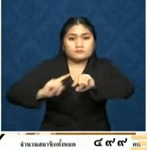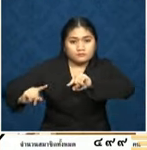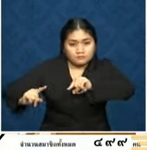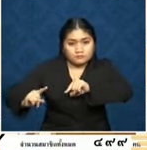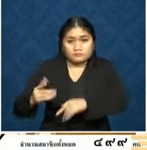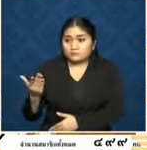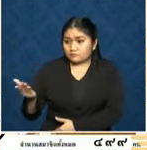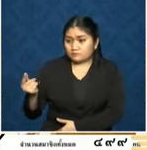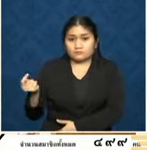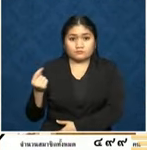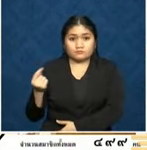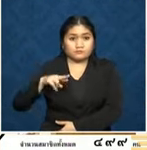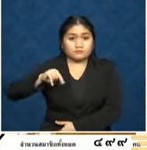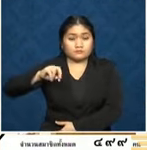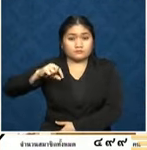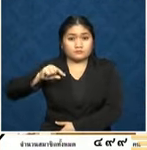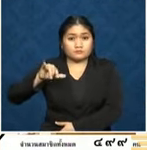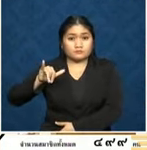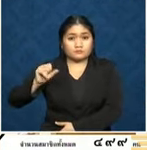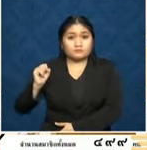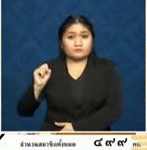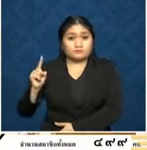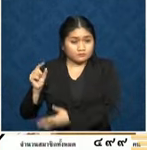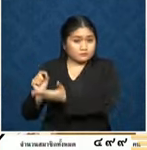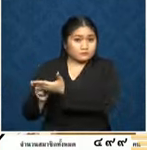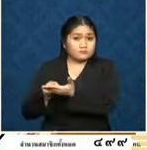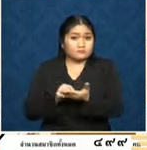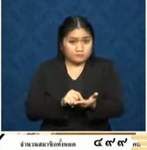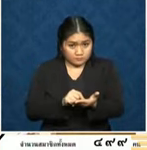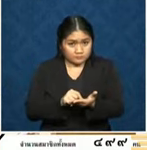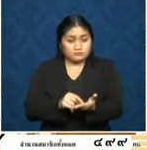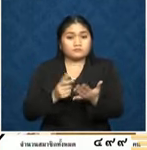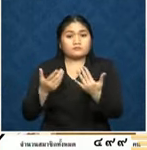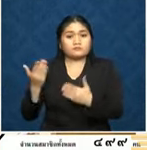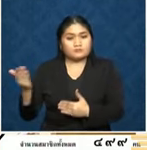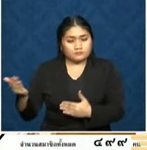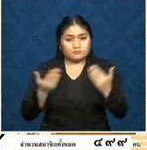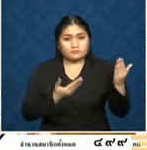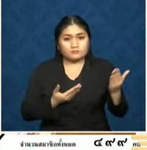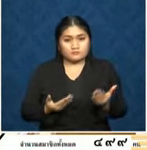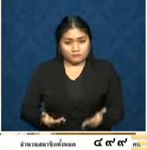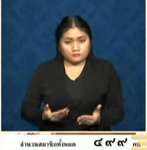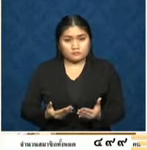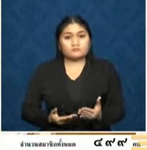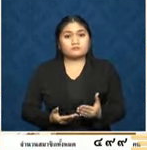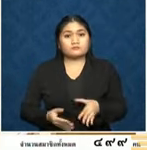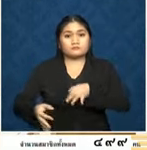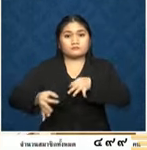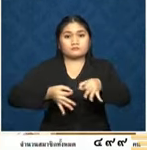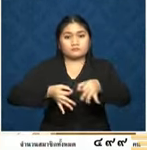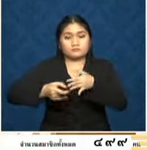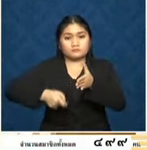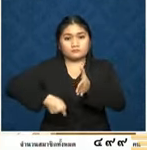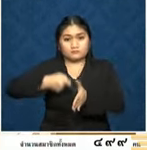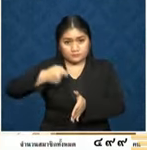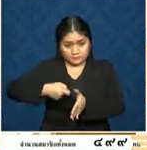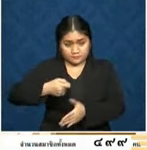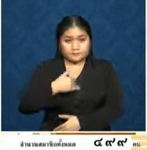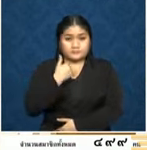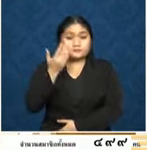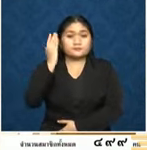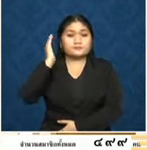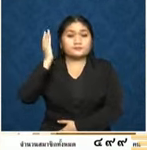ยศรามสูตรเป็นผู้เสนอนะครับเชิญท่านทรงยศรามสูตรครับได้แถลงเหตุผลครับ กราบเรียนท่